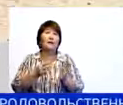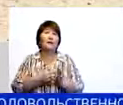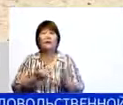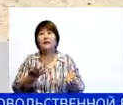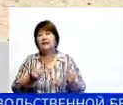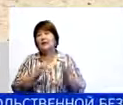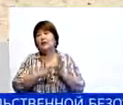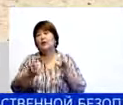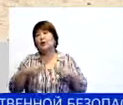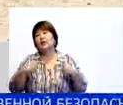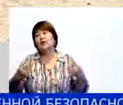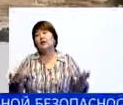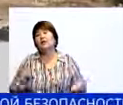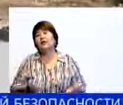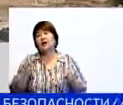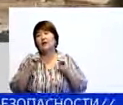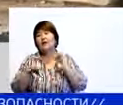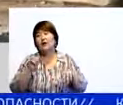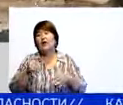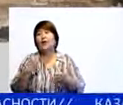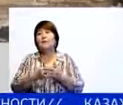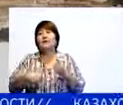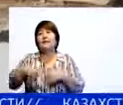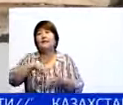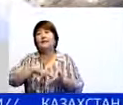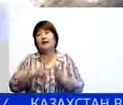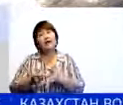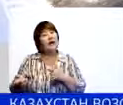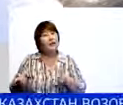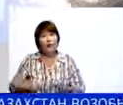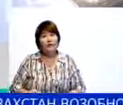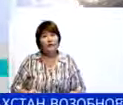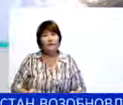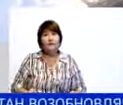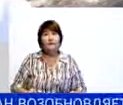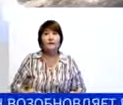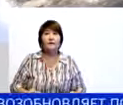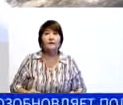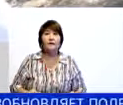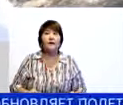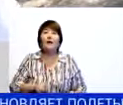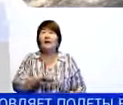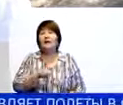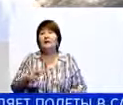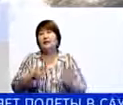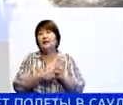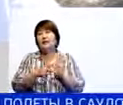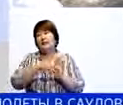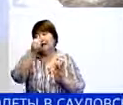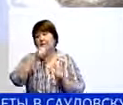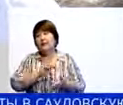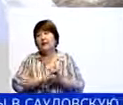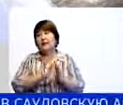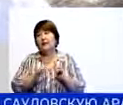стекло и другие бытовые отходы бизнес проект уже готов в течение 7 8 месяцев